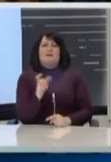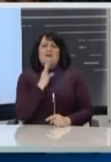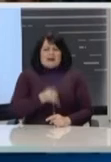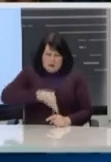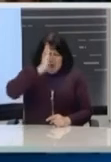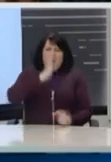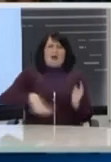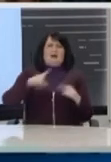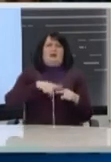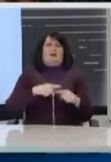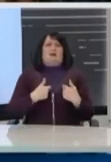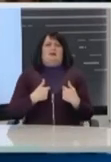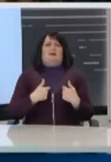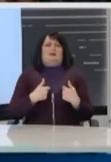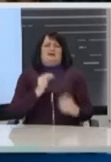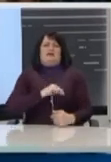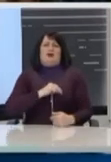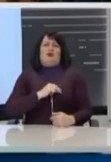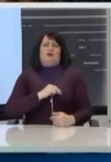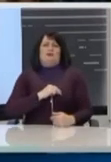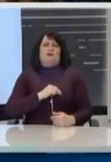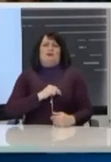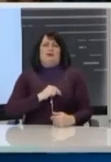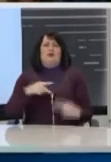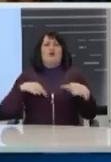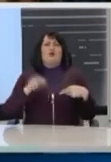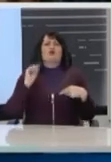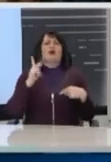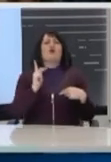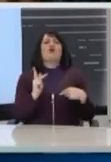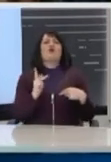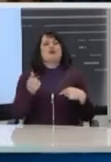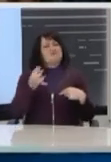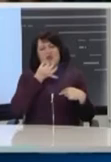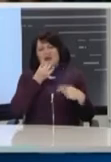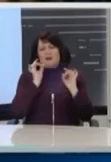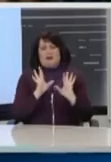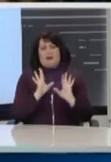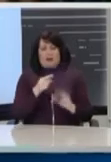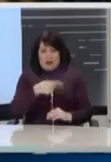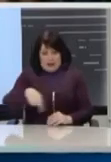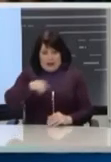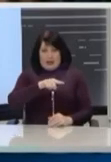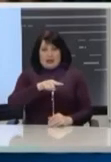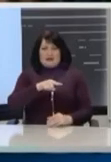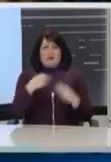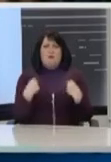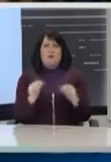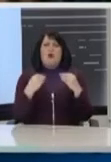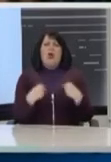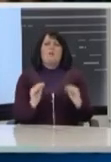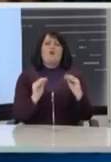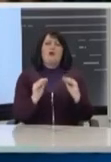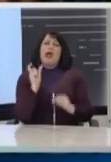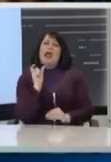πλάτη των εθνικών μας φερόντων. Δεν έκανε τίποτε ο κύριος Κοντζιάς. Ετοιμάζεστε να ξεπουλήσετε ίσως το